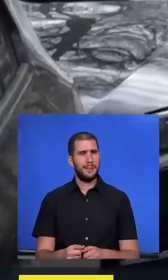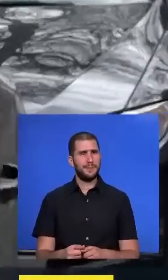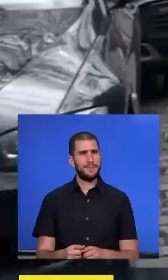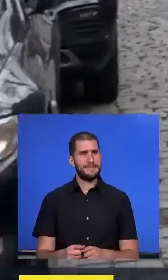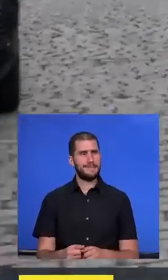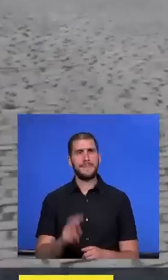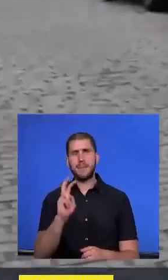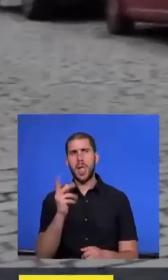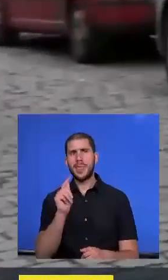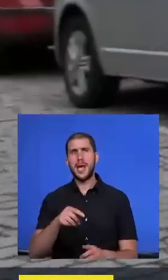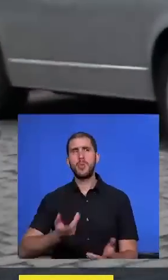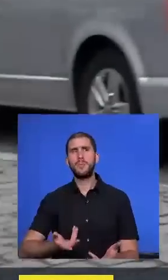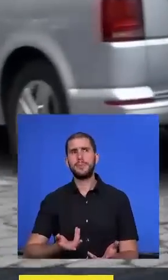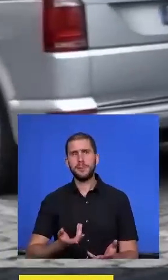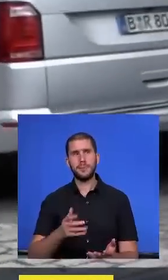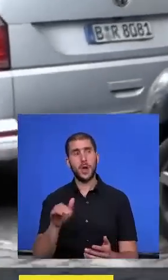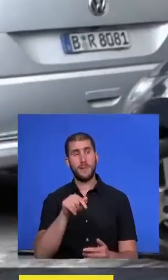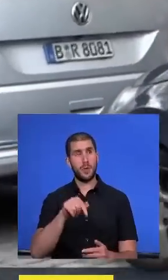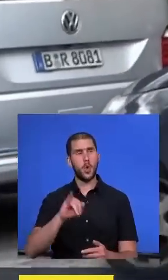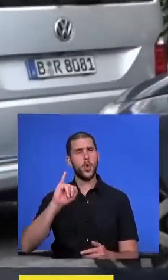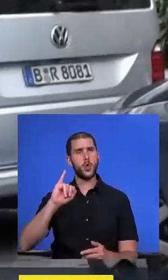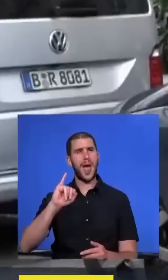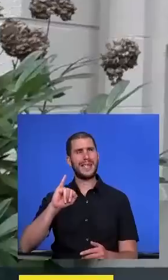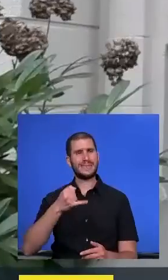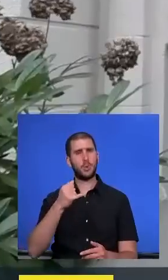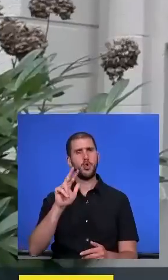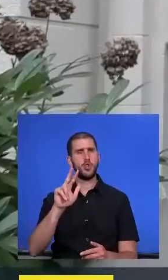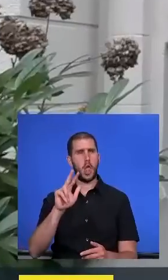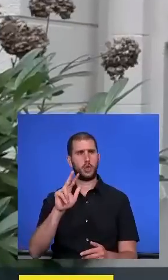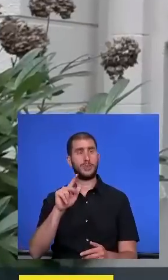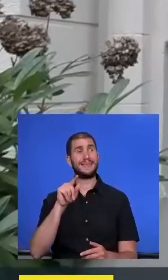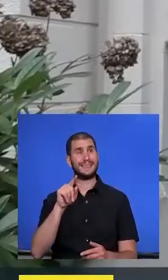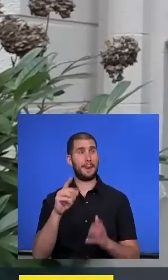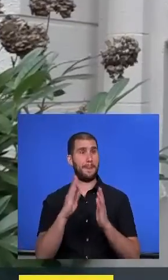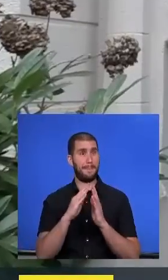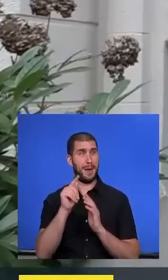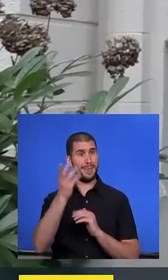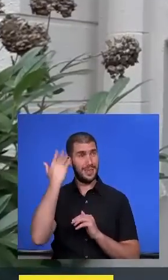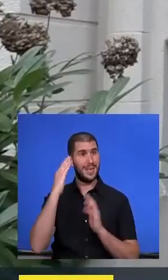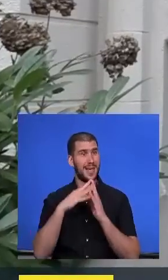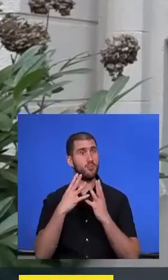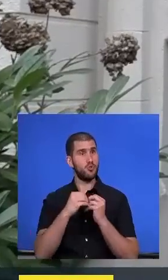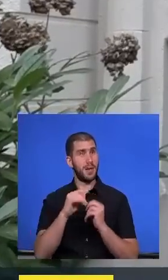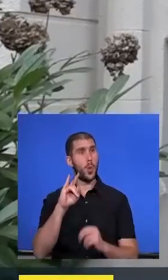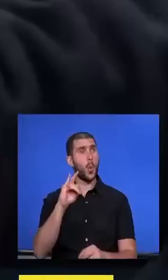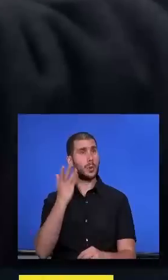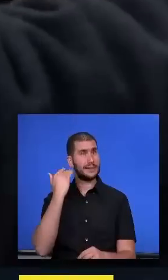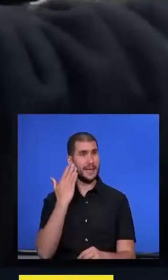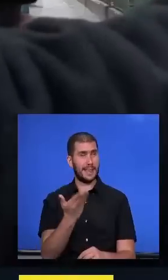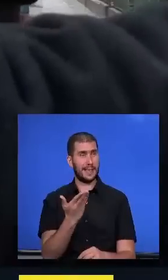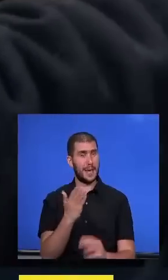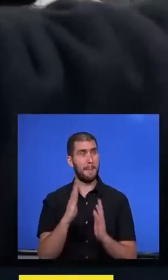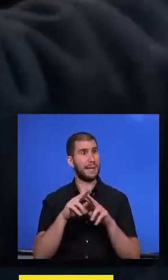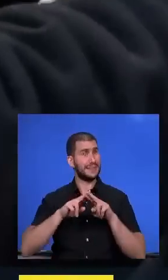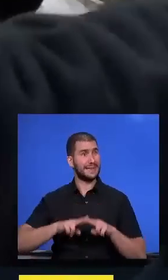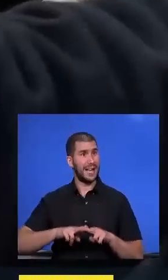ענבר, לאן הגענו? הכתובת כאן זה יוהנסברגר 3. וזה הבית שבו גרה המשפחה, משפחת חוצן. הבית